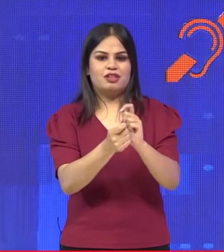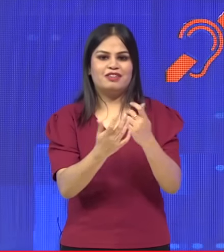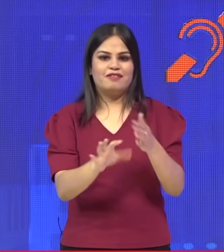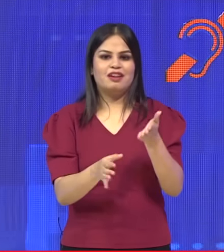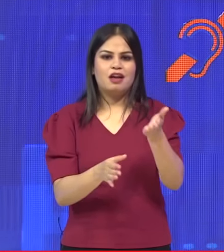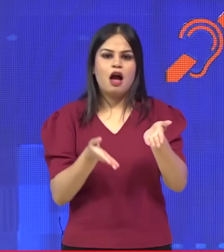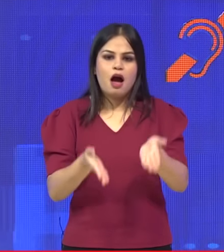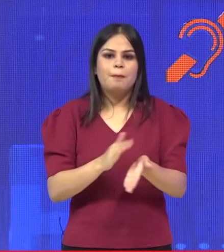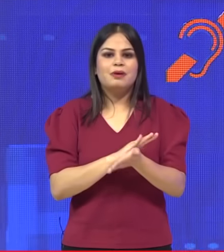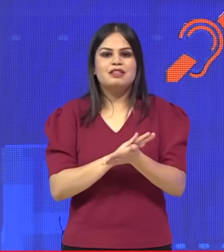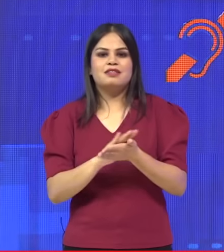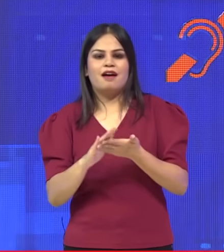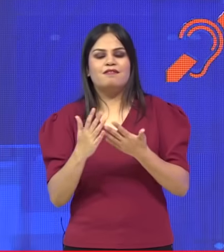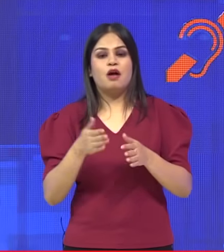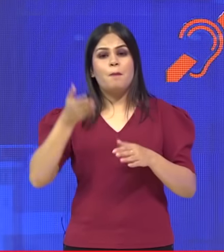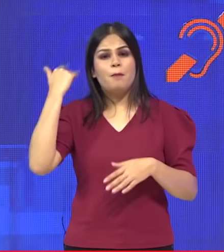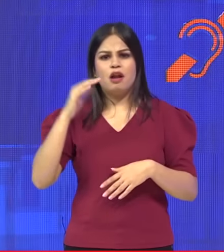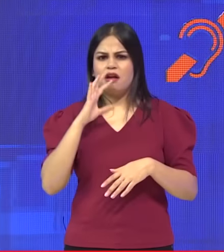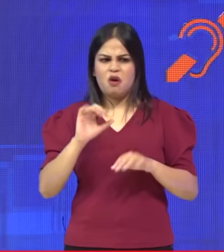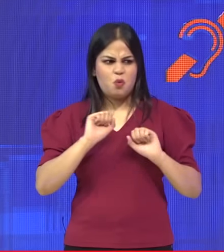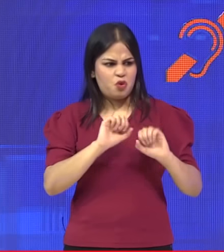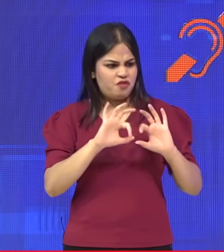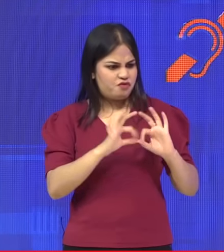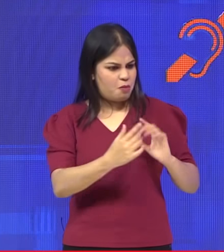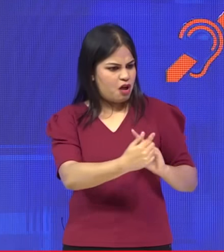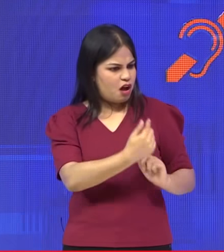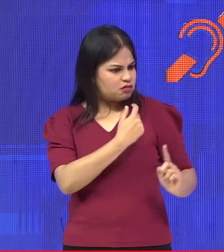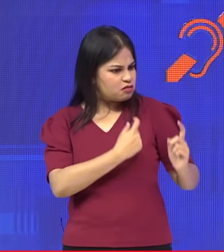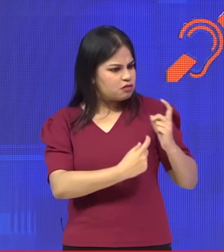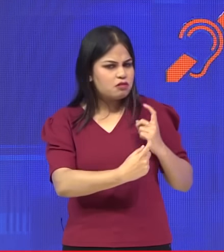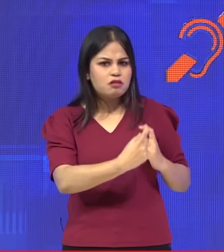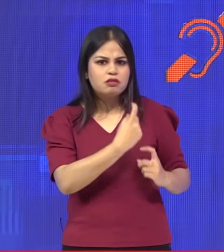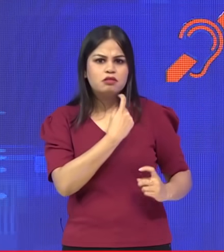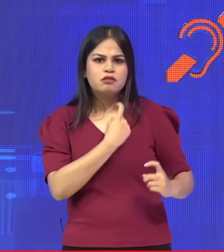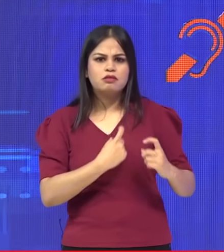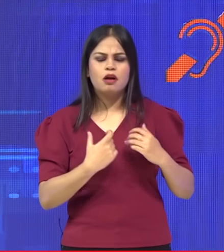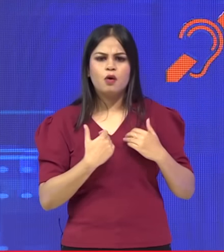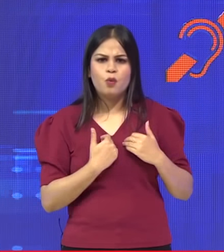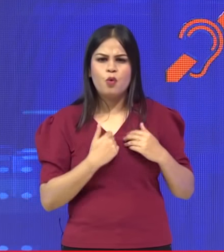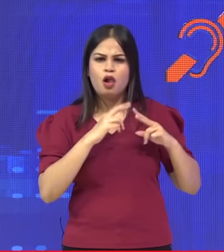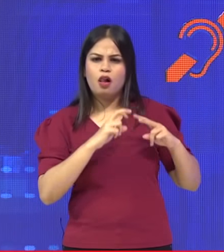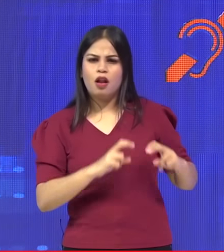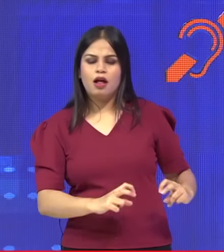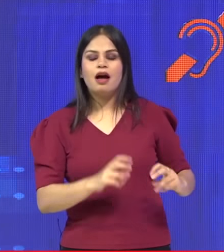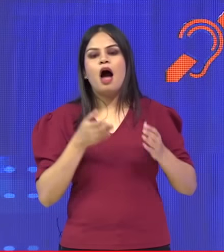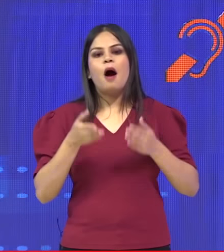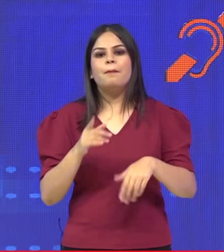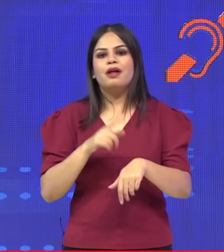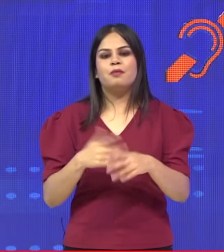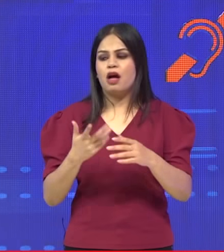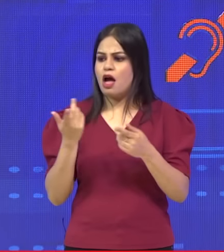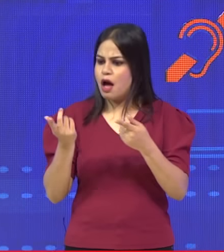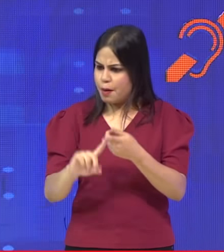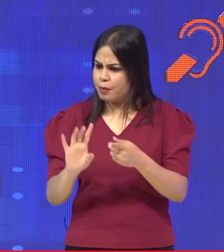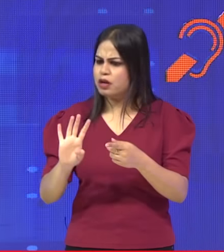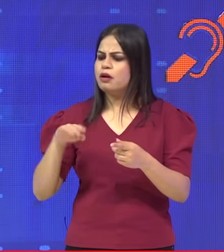मीन हो गए थे उसे वक्त और फैमिली लाइफ के अंदर और यू नो अभी तो क्या होता है के कुछ हो